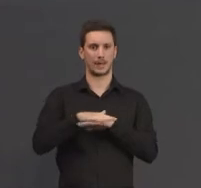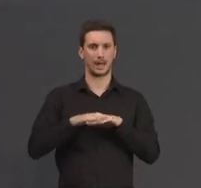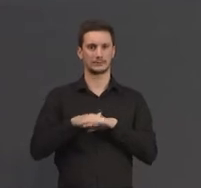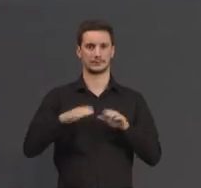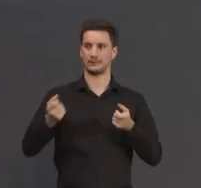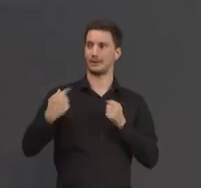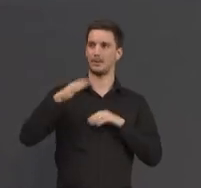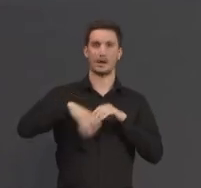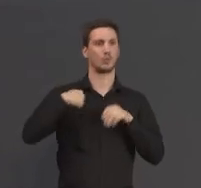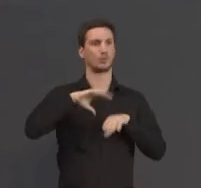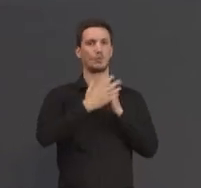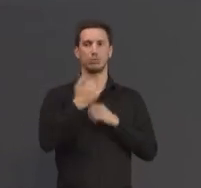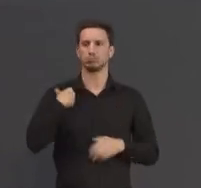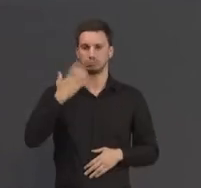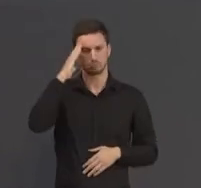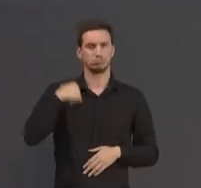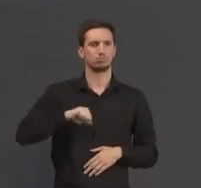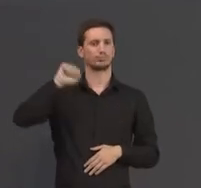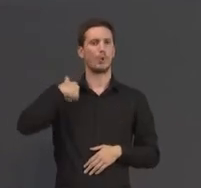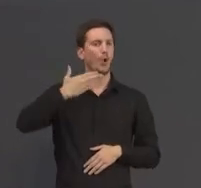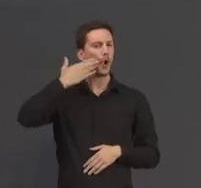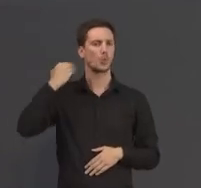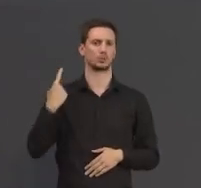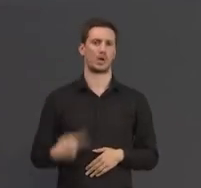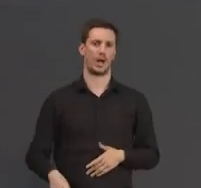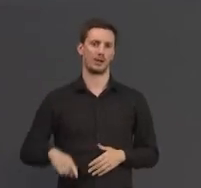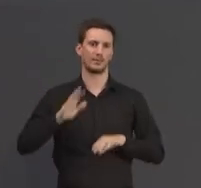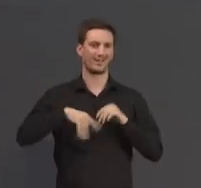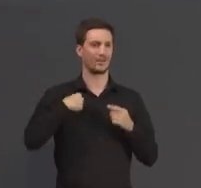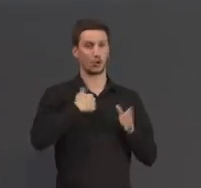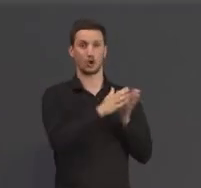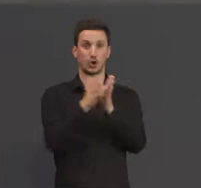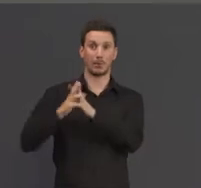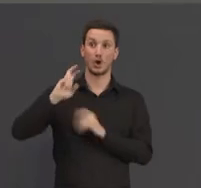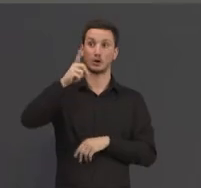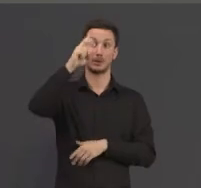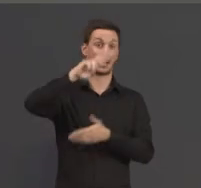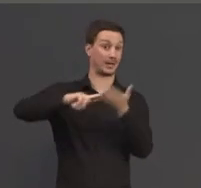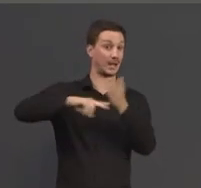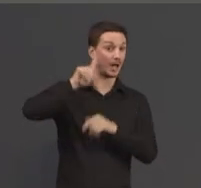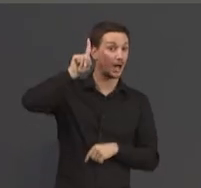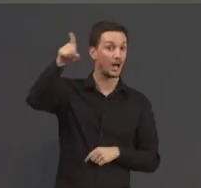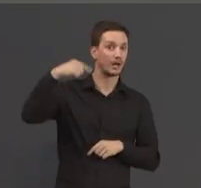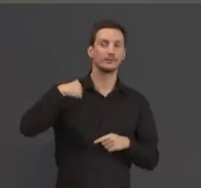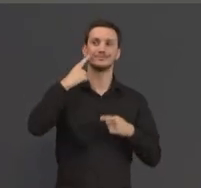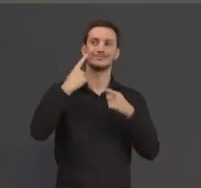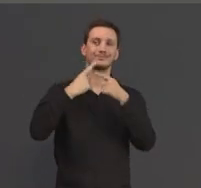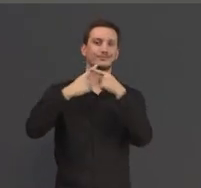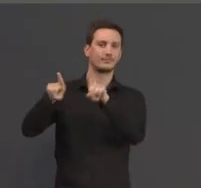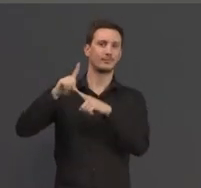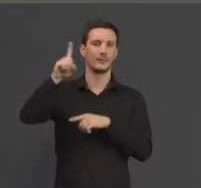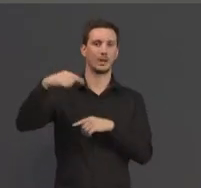pogut anar pel món amb el cap ben alt i, a diferència de molts dels meus companys britànics, sense haver-me